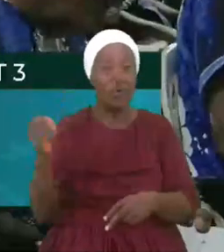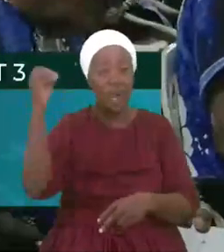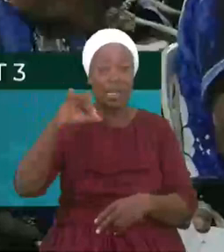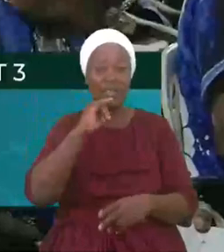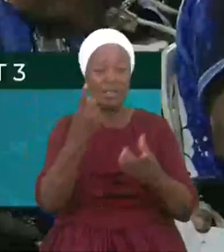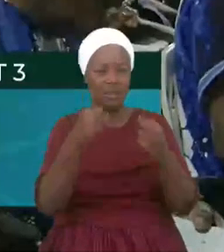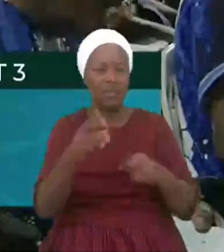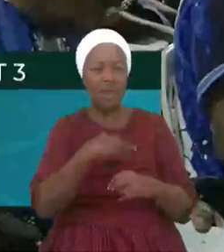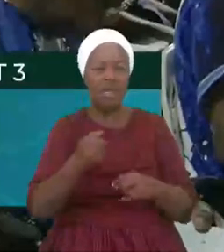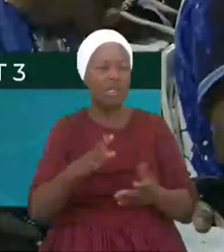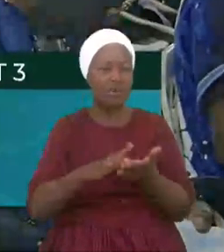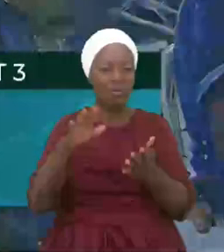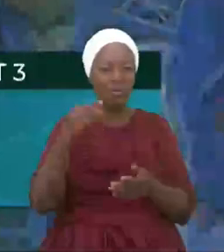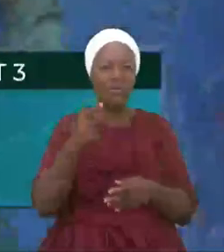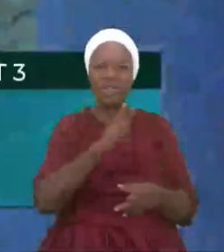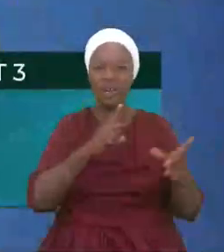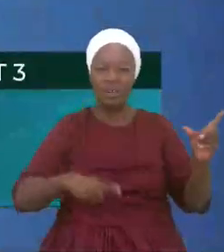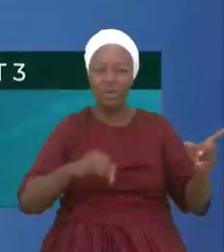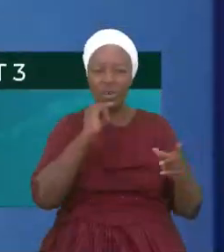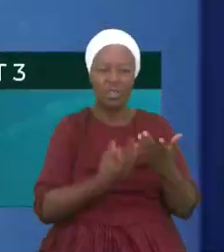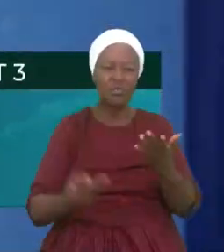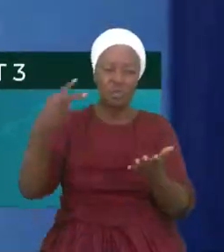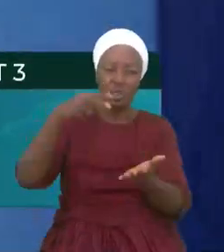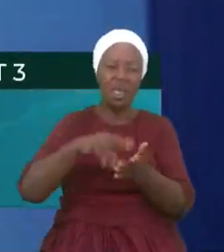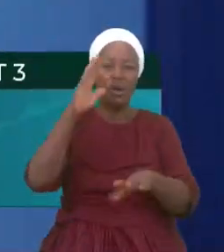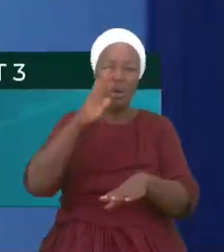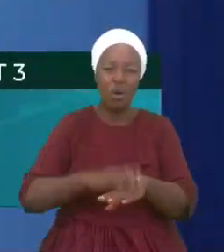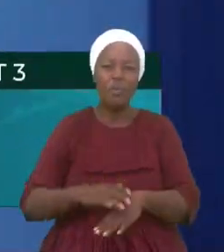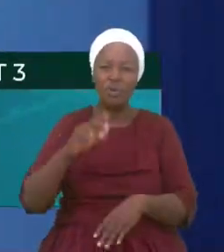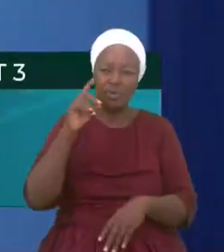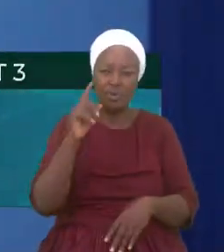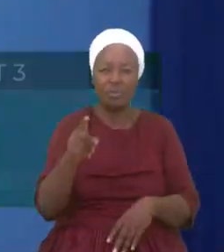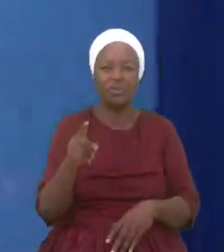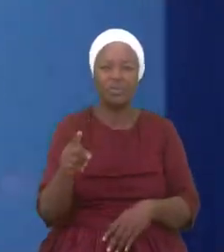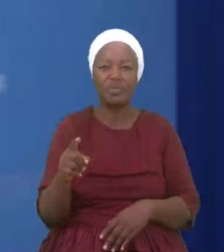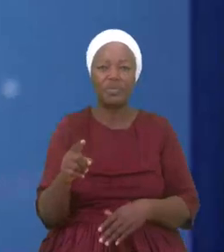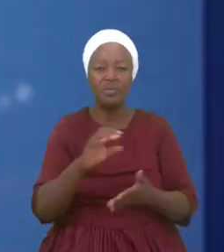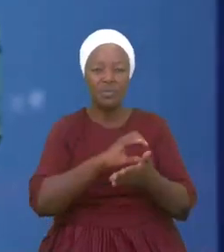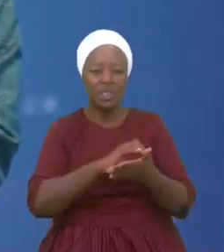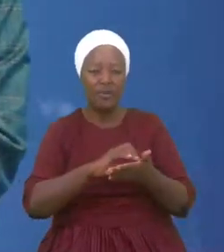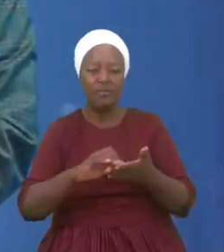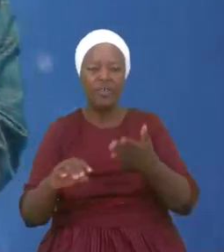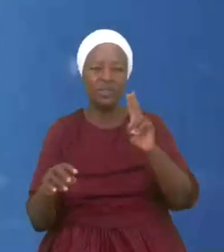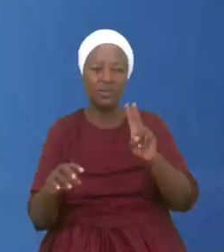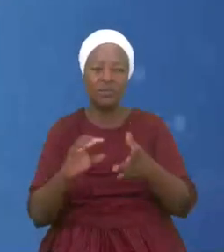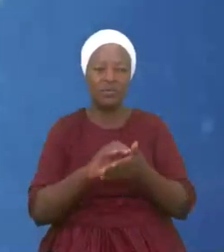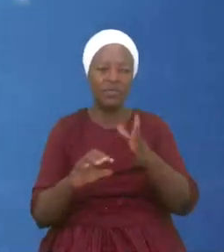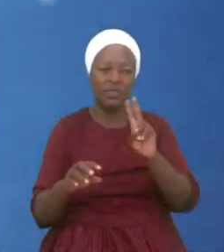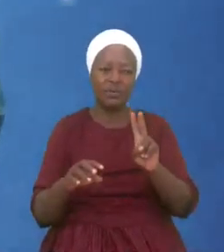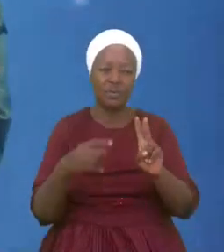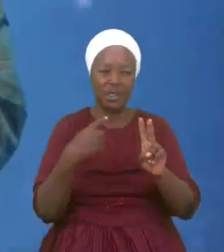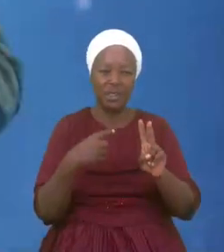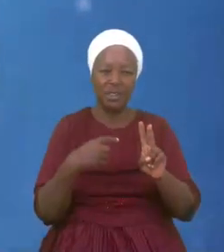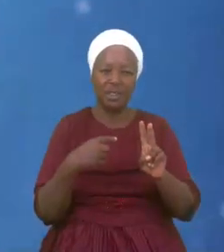sera ôté ce jour au nom de Jésus-Christ quand ta lumière arrive et la gloire de l'Éternel se lève